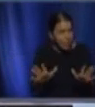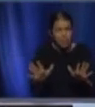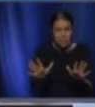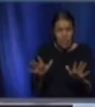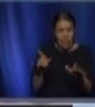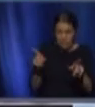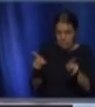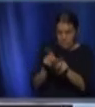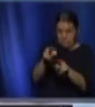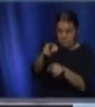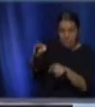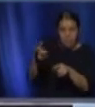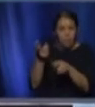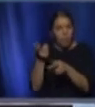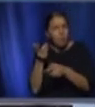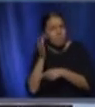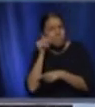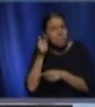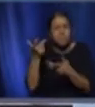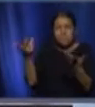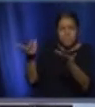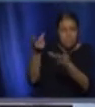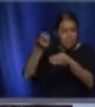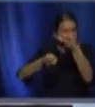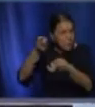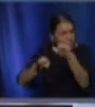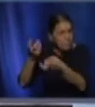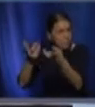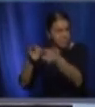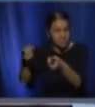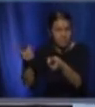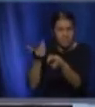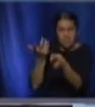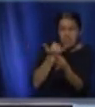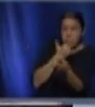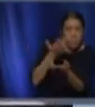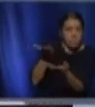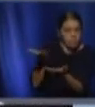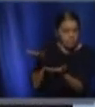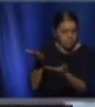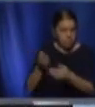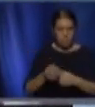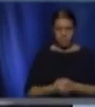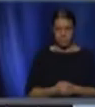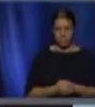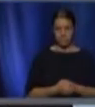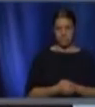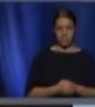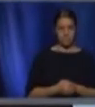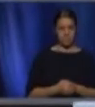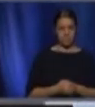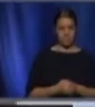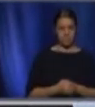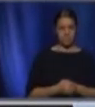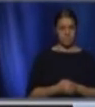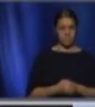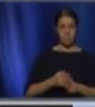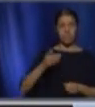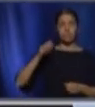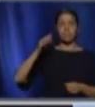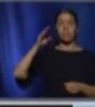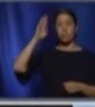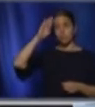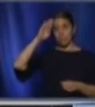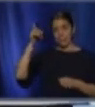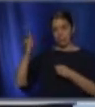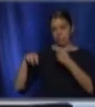a un portrait global? Je ne sais pas, M. Dubé, peut-être. Bien, ce qu'on est en train de regarder, c'est